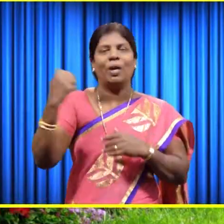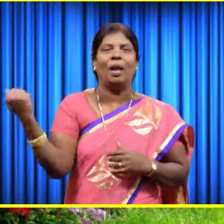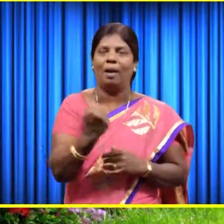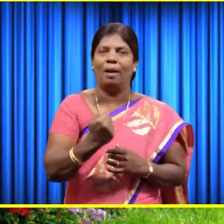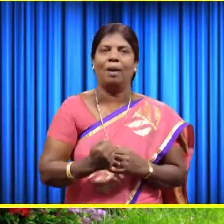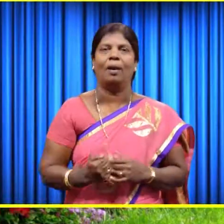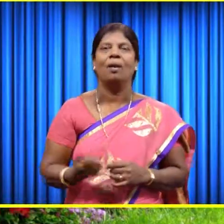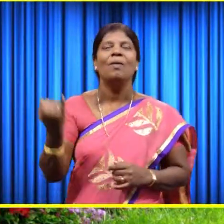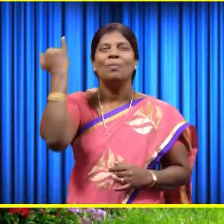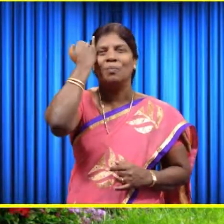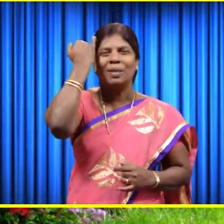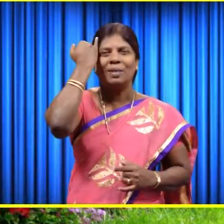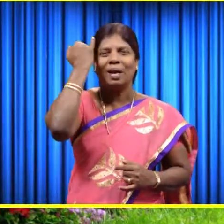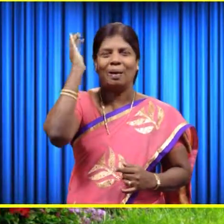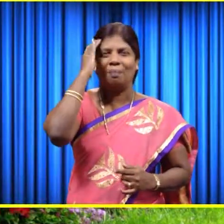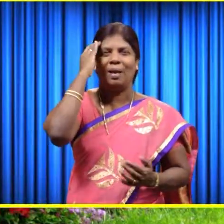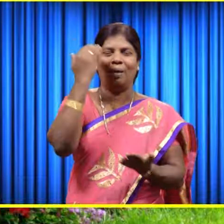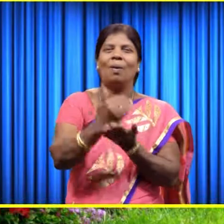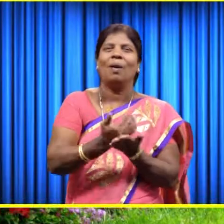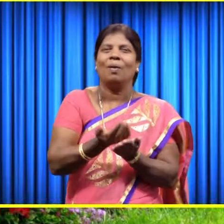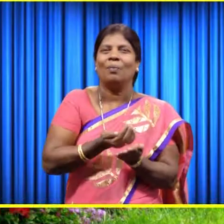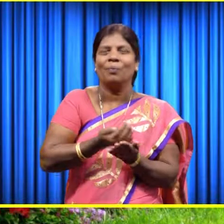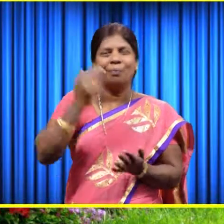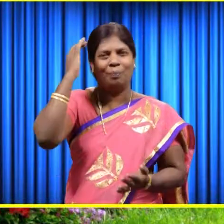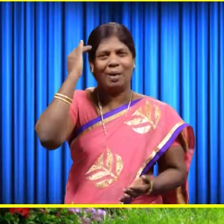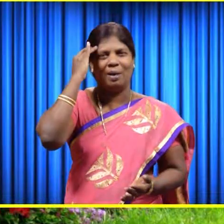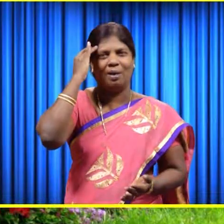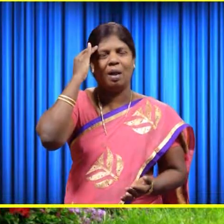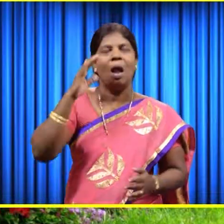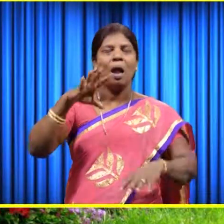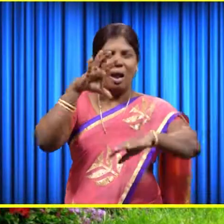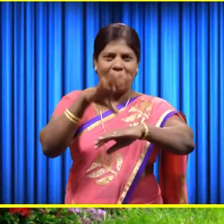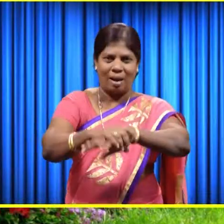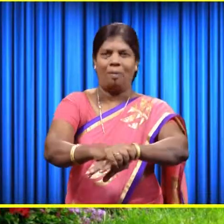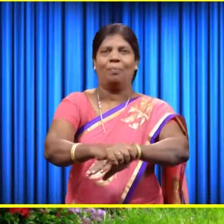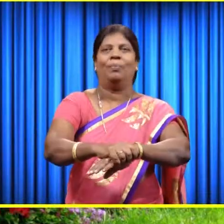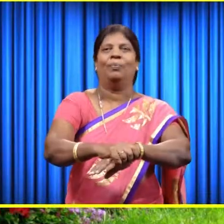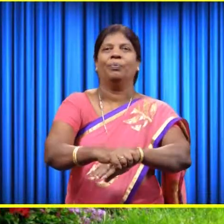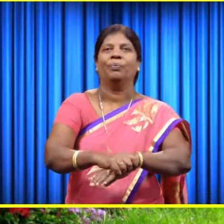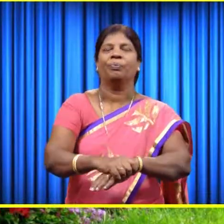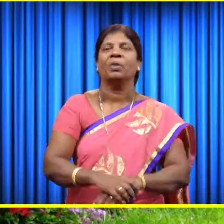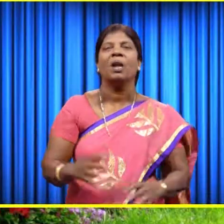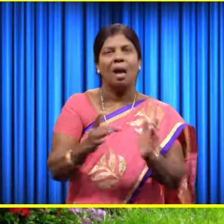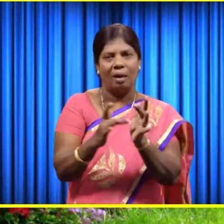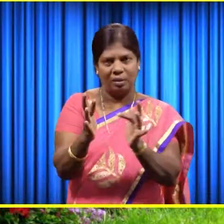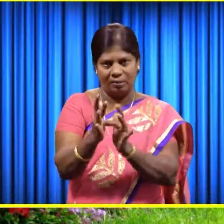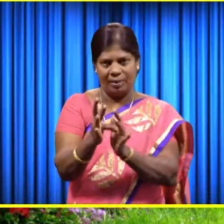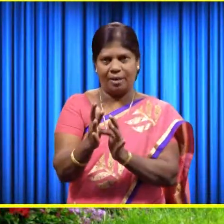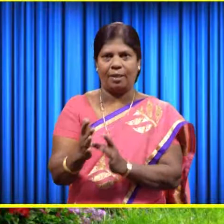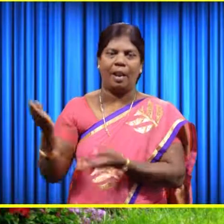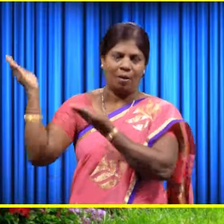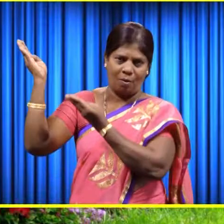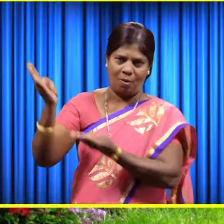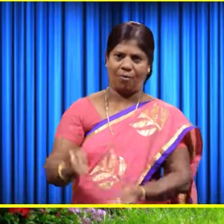என்னவென்றால், விபச்சார பாவத்திலே கையும் களவுமாய் பிடிக்கப்பட்ட பெண் இயேசுவின் இடத்திலே